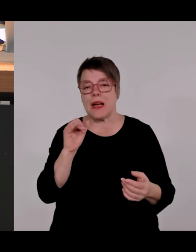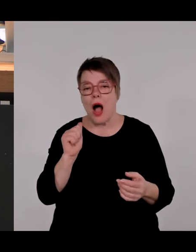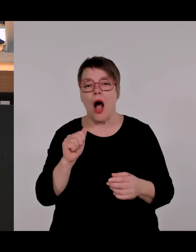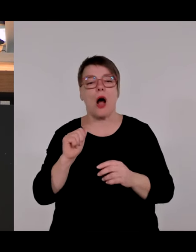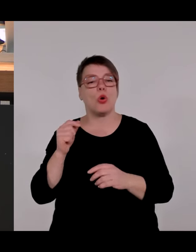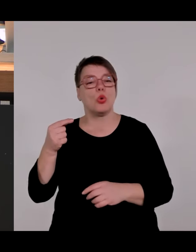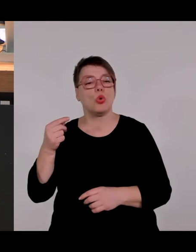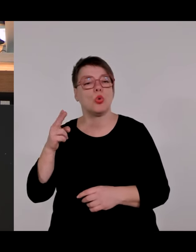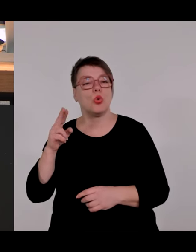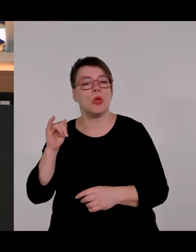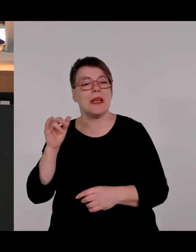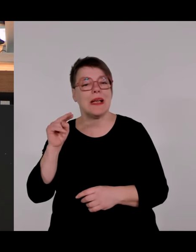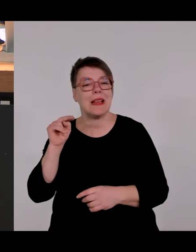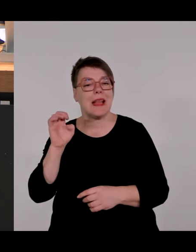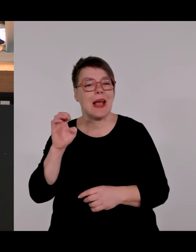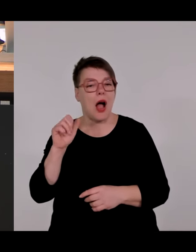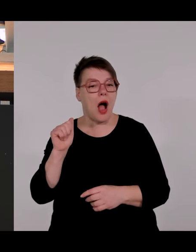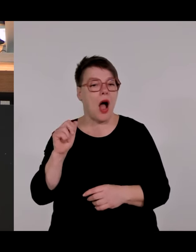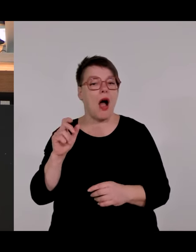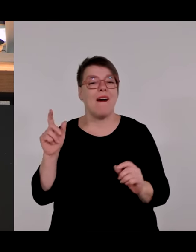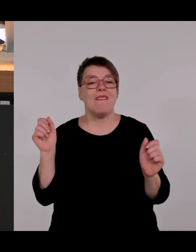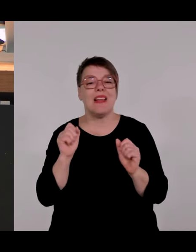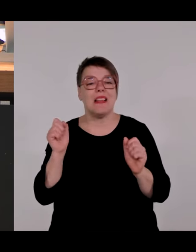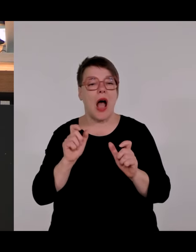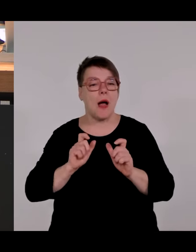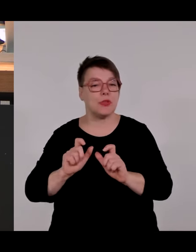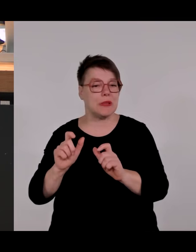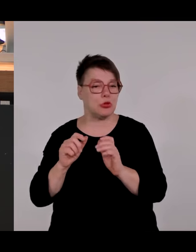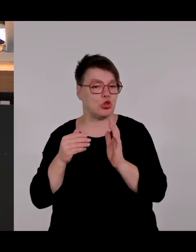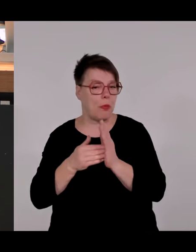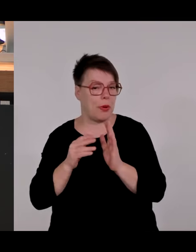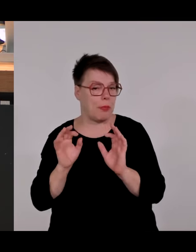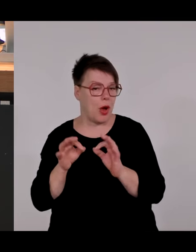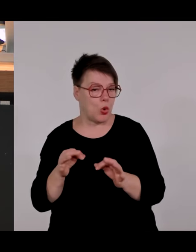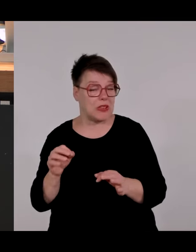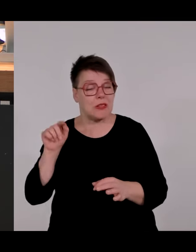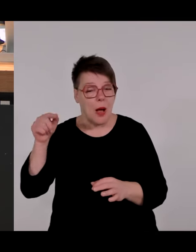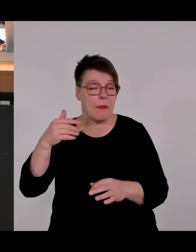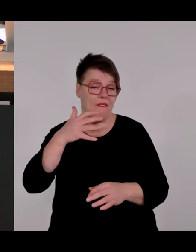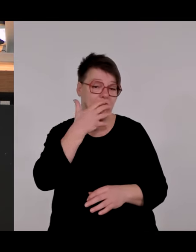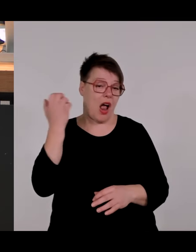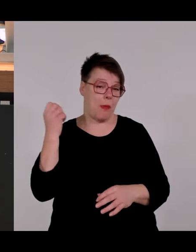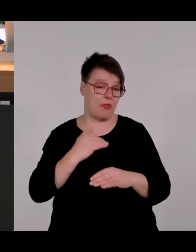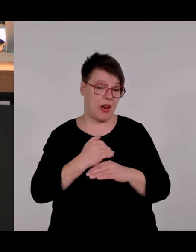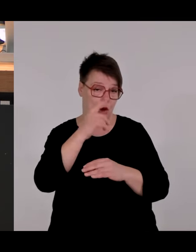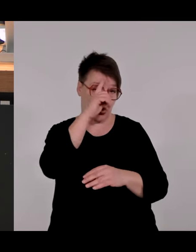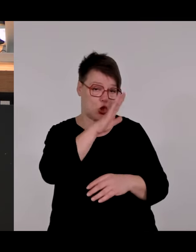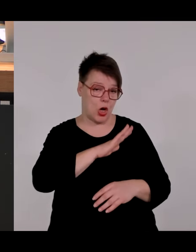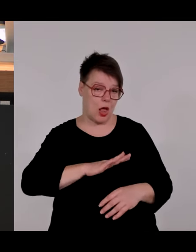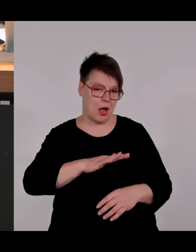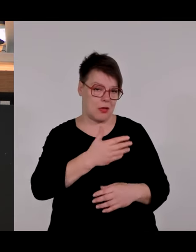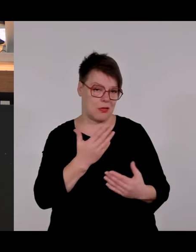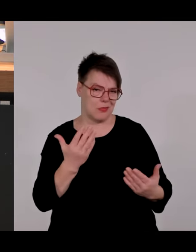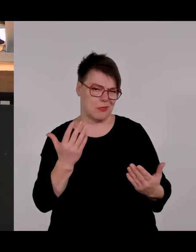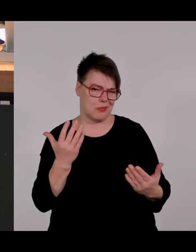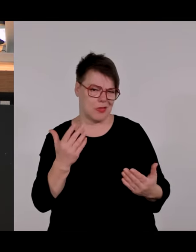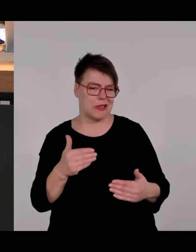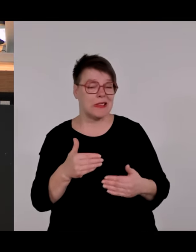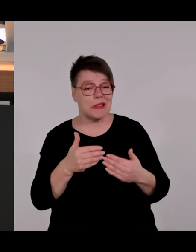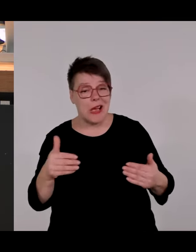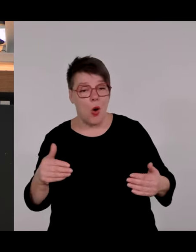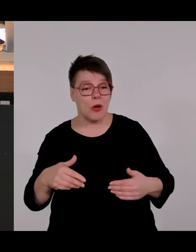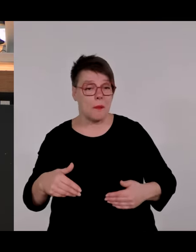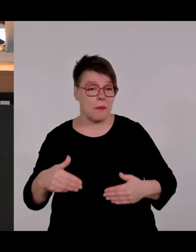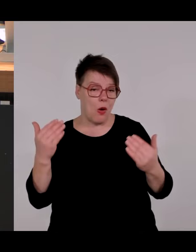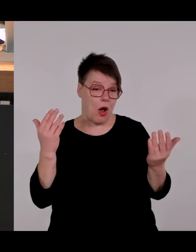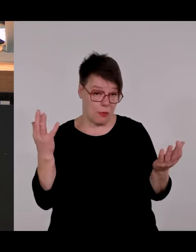an den Grenzen insgesamt, um illegale Migration vorzubeugen und zu verhindern, meine Damen und Herren. Da brauchen wir Zäune. Ich danke Ihnen.